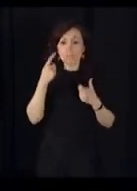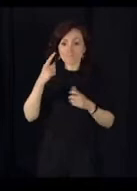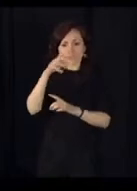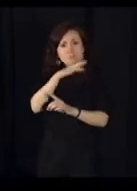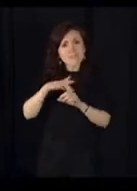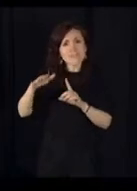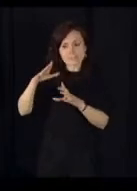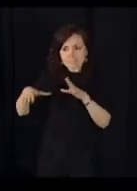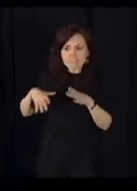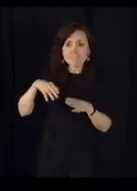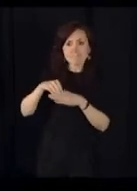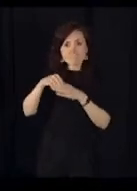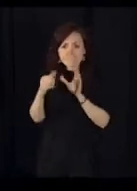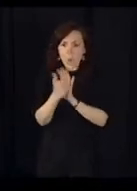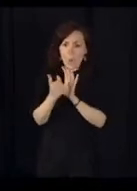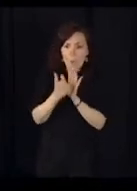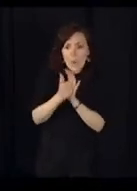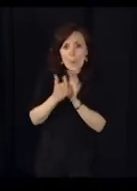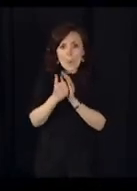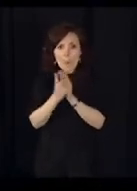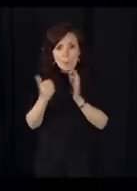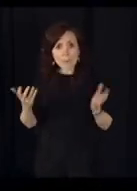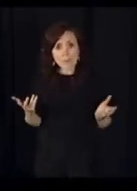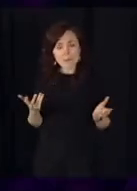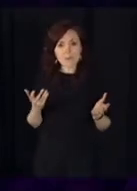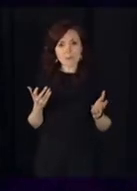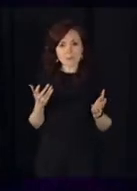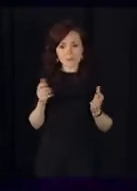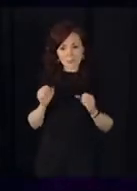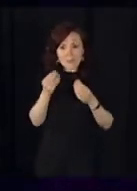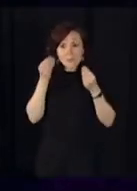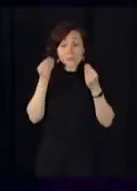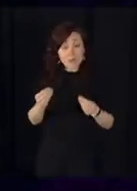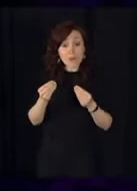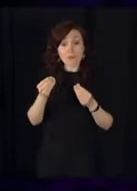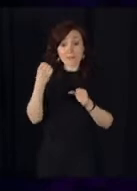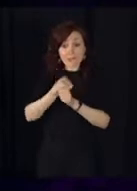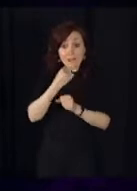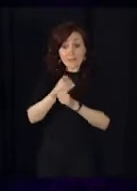cité et que ça va permettre de transformer et d'humaniser le travail et la